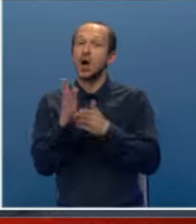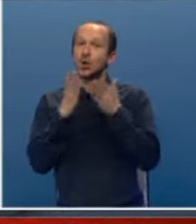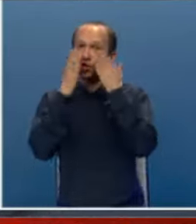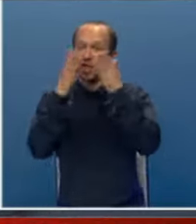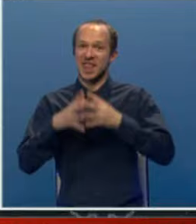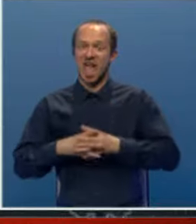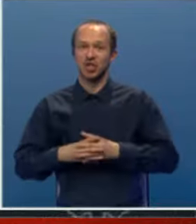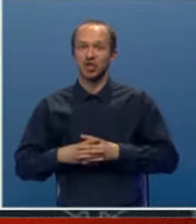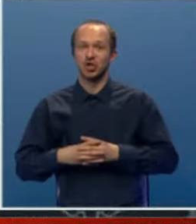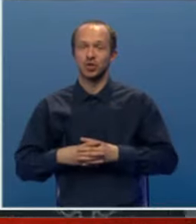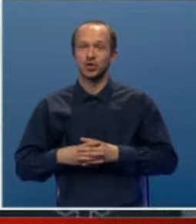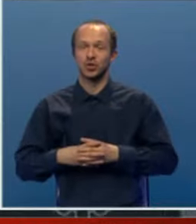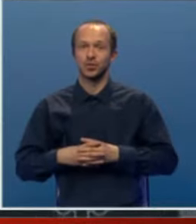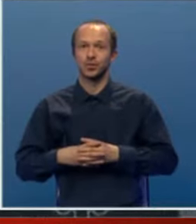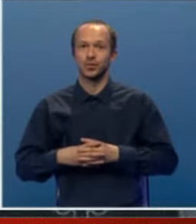čitate